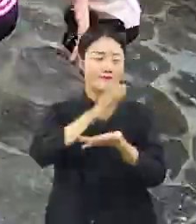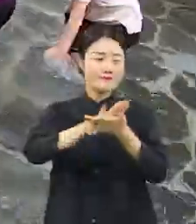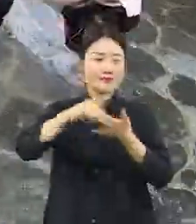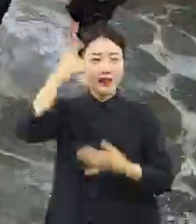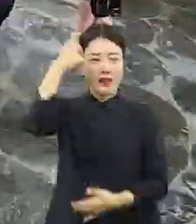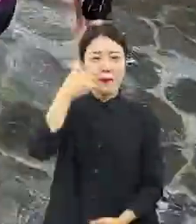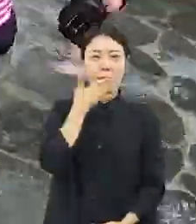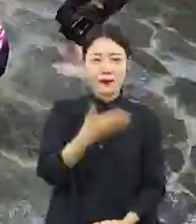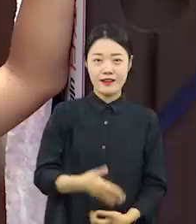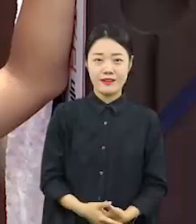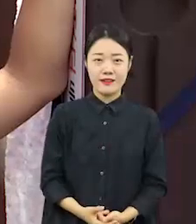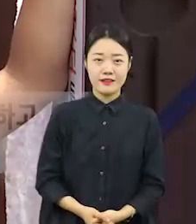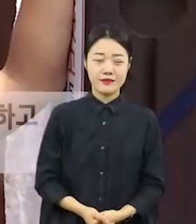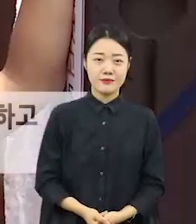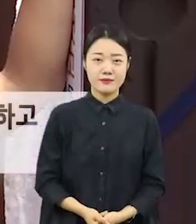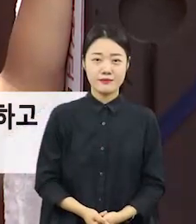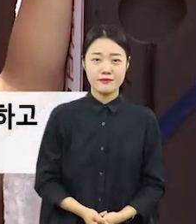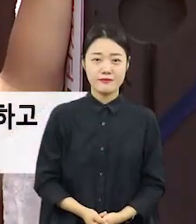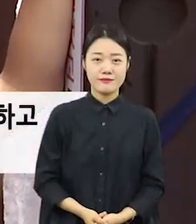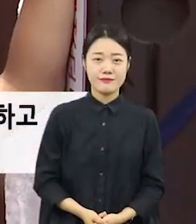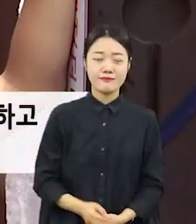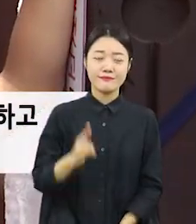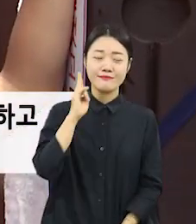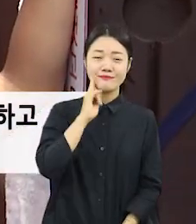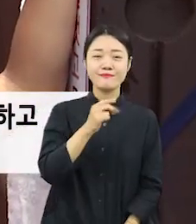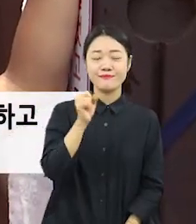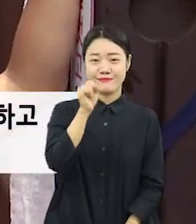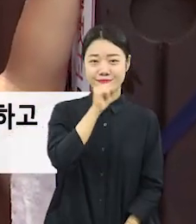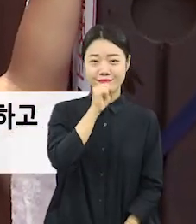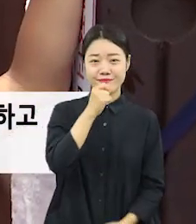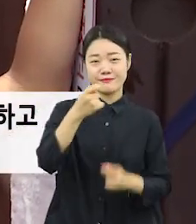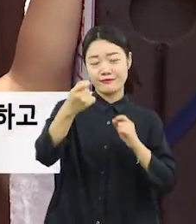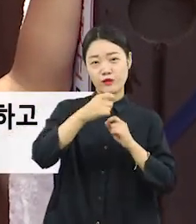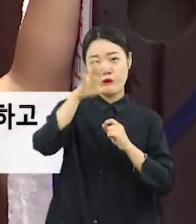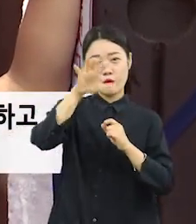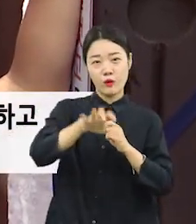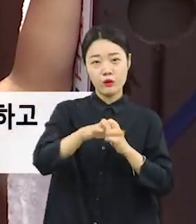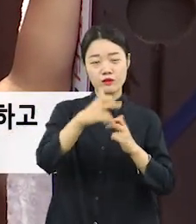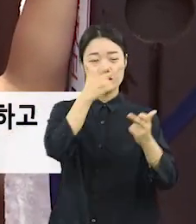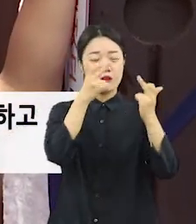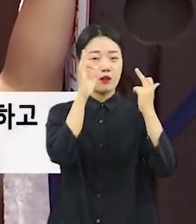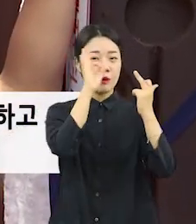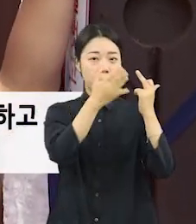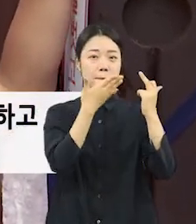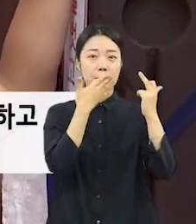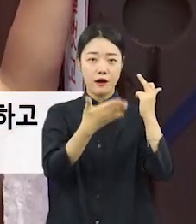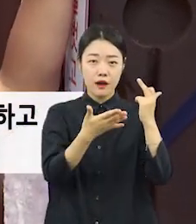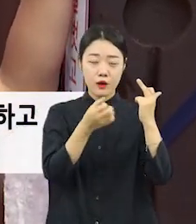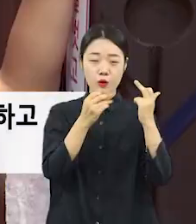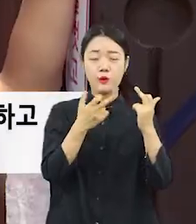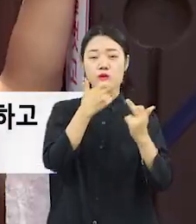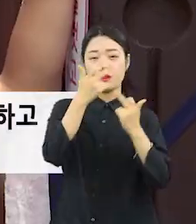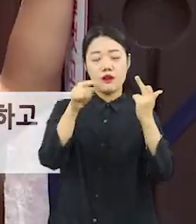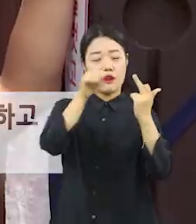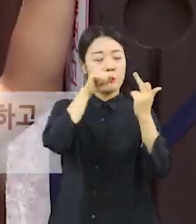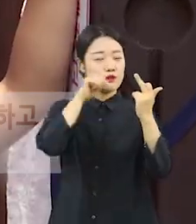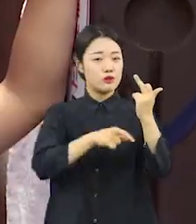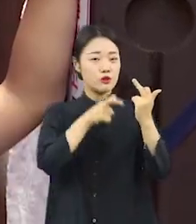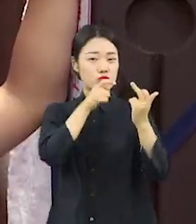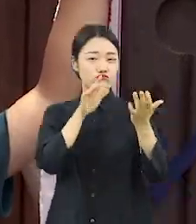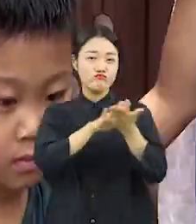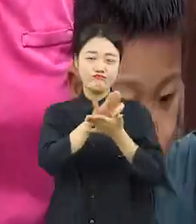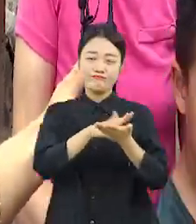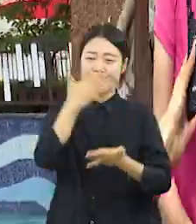날아갔습니다. 너무 좋지요. 이렇게 가까운데 산속도 볼 수 있고 숲속에서 물도 깨끗하고